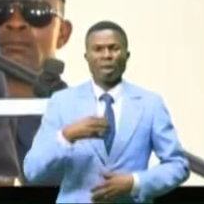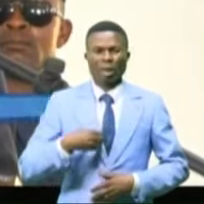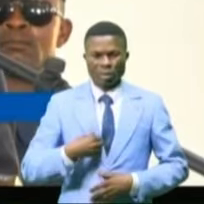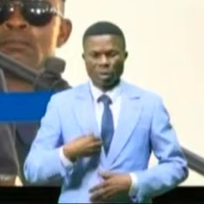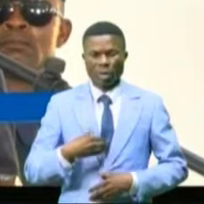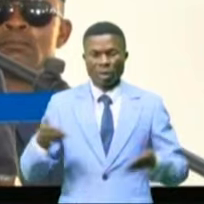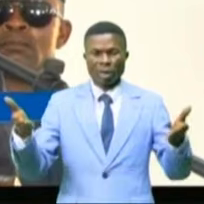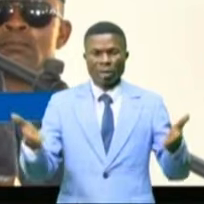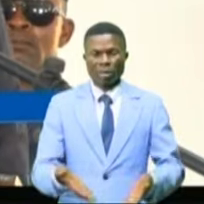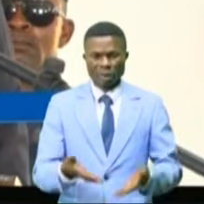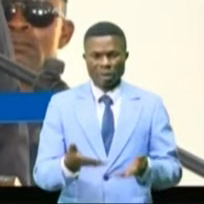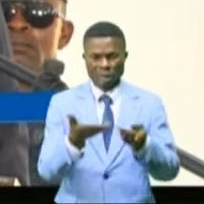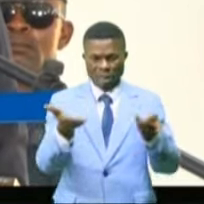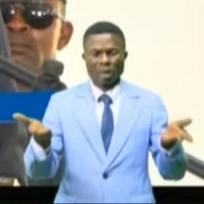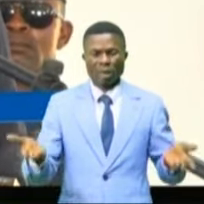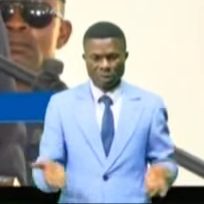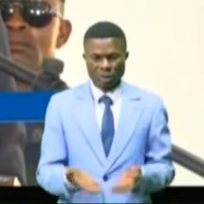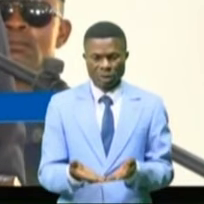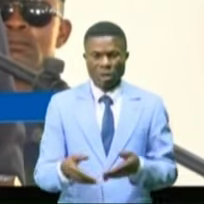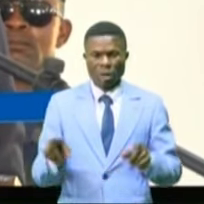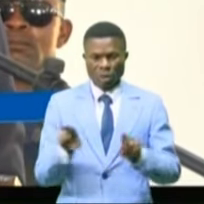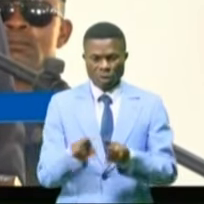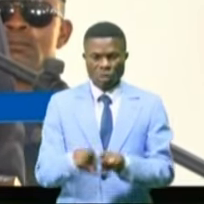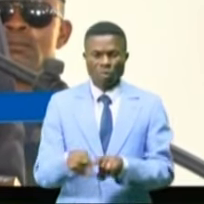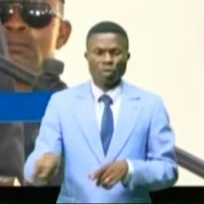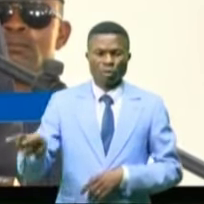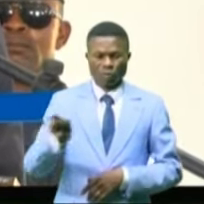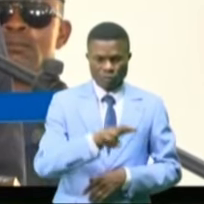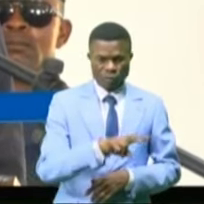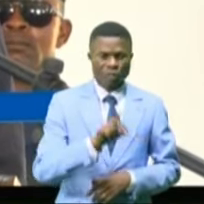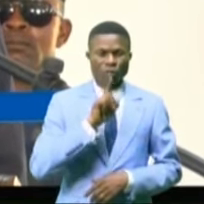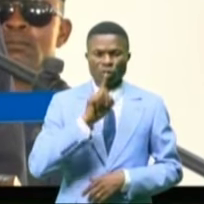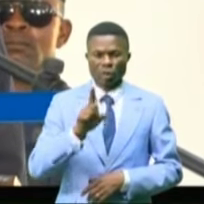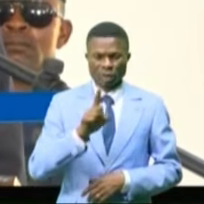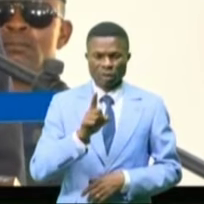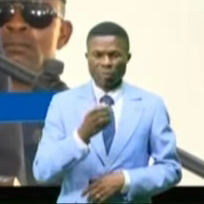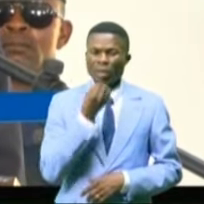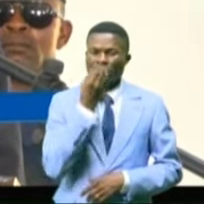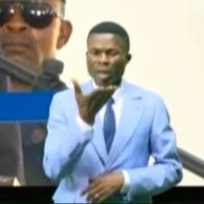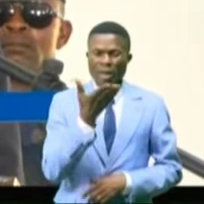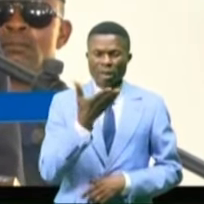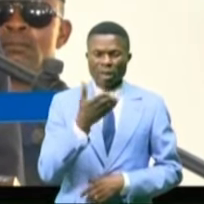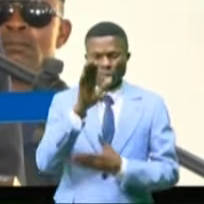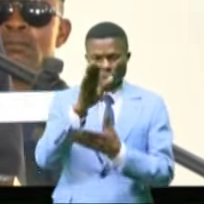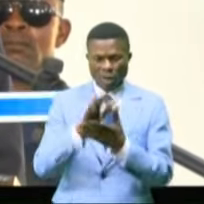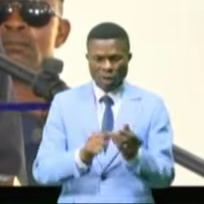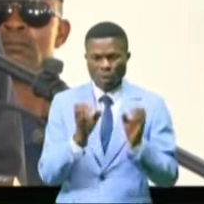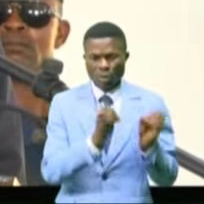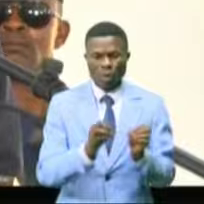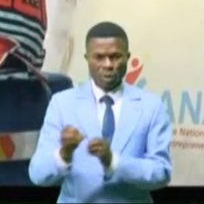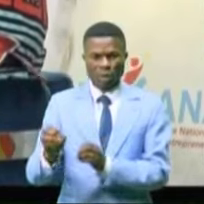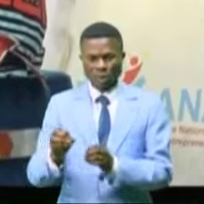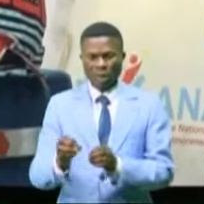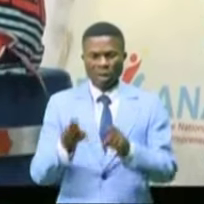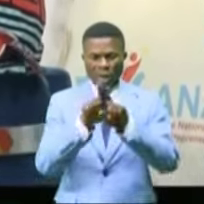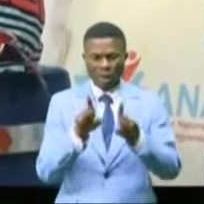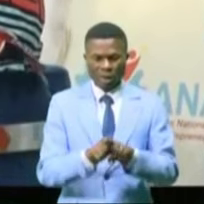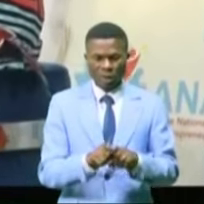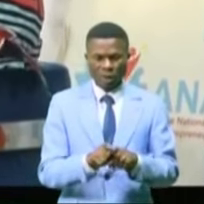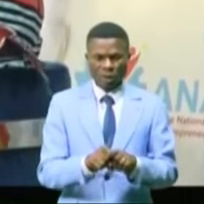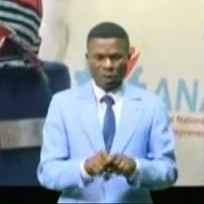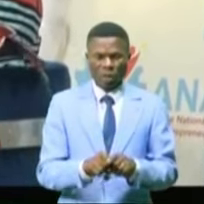ici présentes, que vous êtes la référence de l'organisation et de l'ordre, de